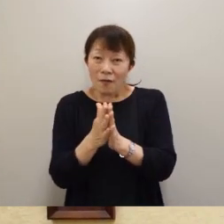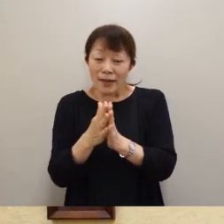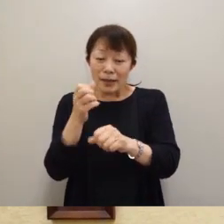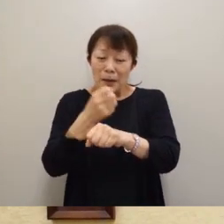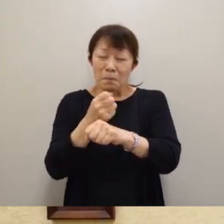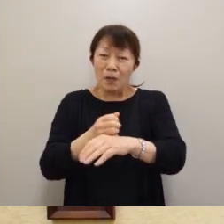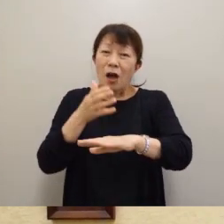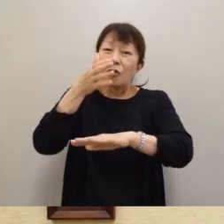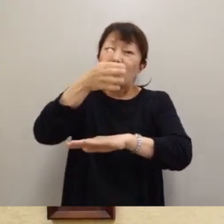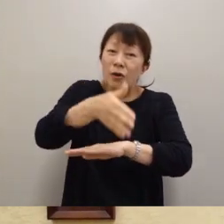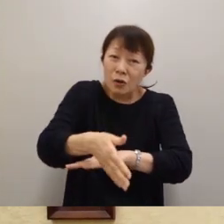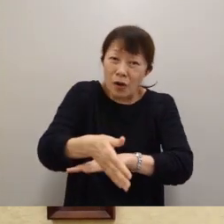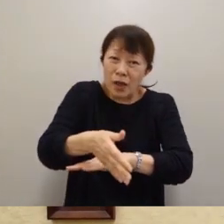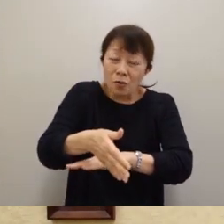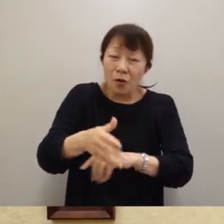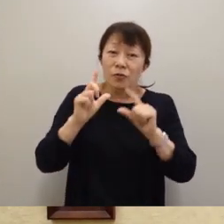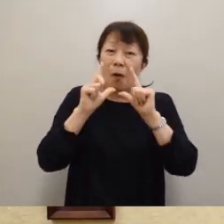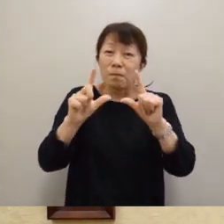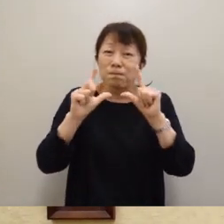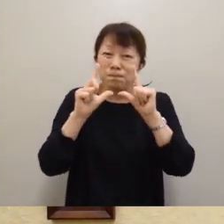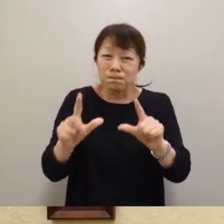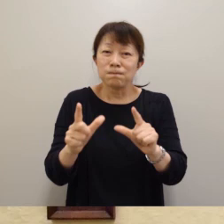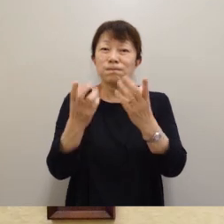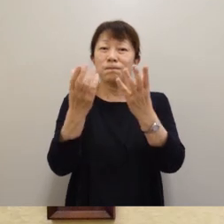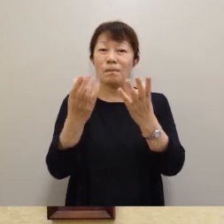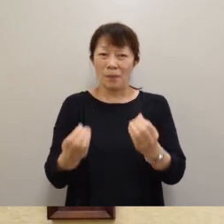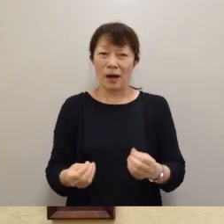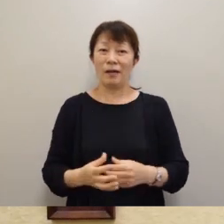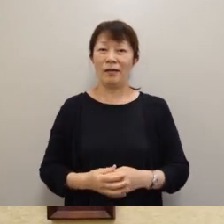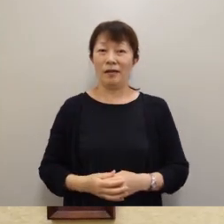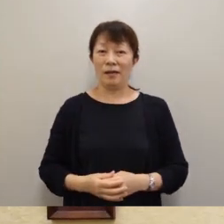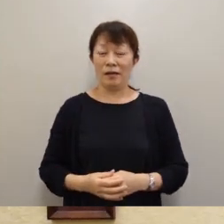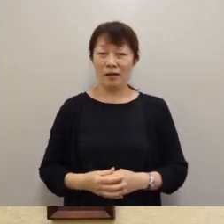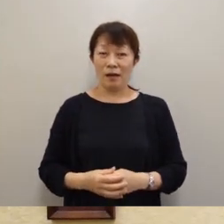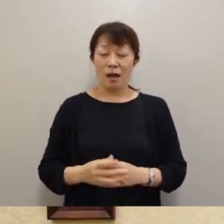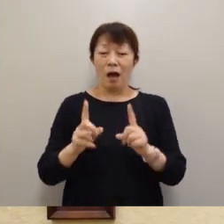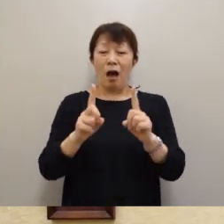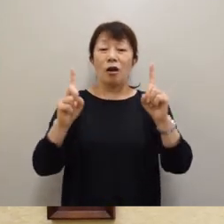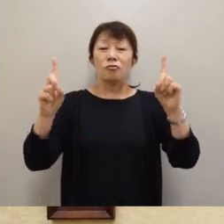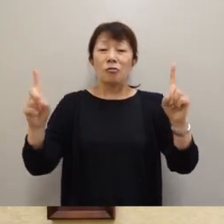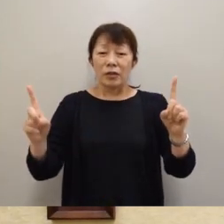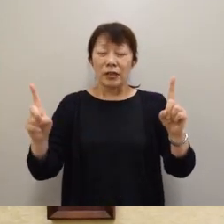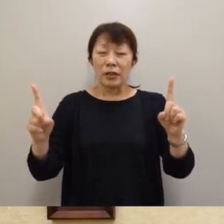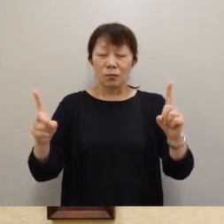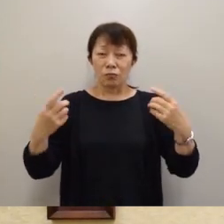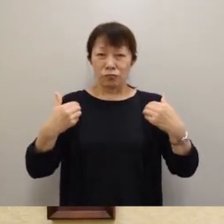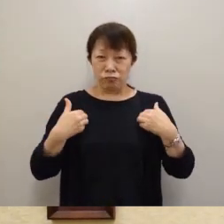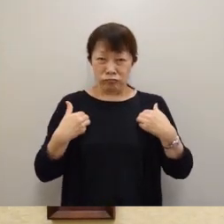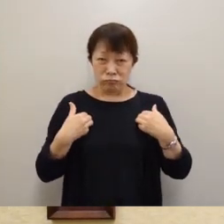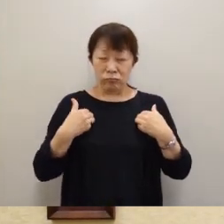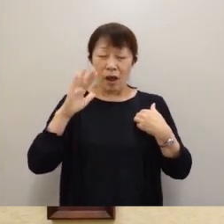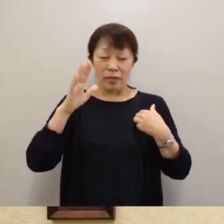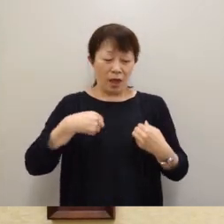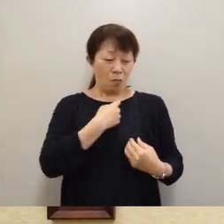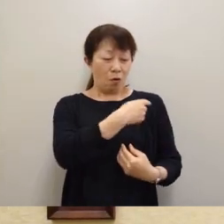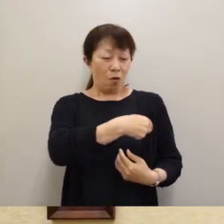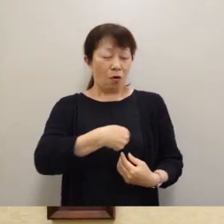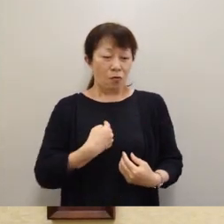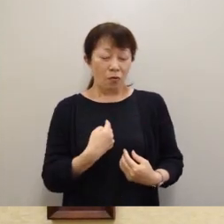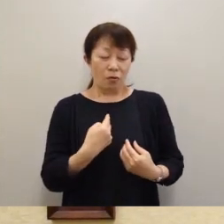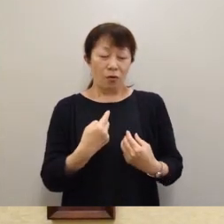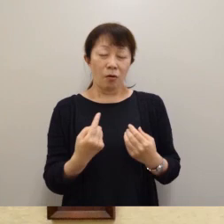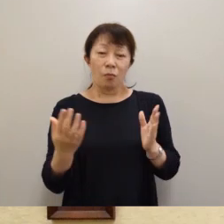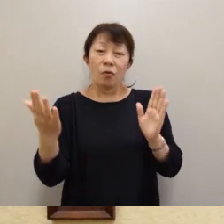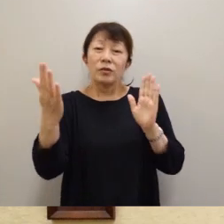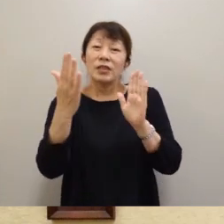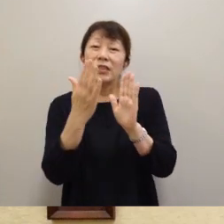ましょうと繰り返しお伝えしてまいりました。物理的な距離はどうであろうと、心の距離を近づけること